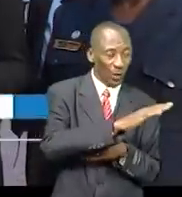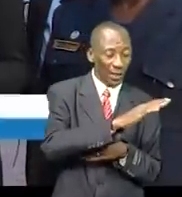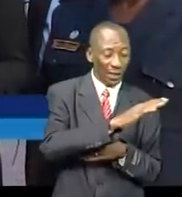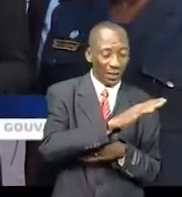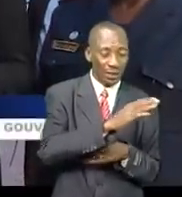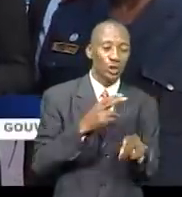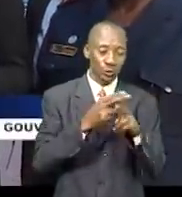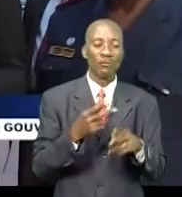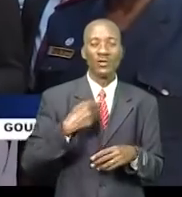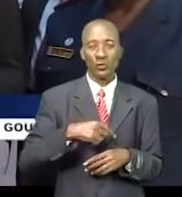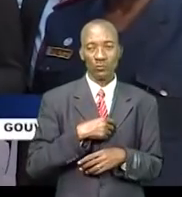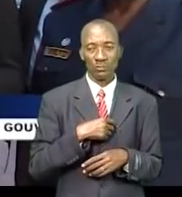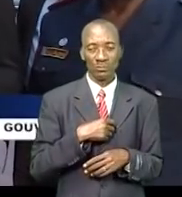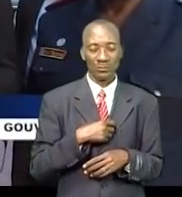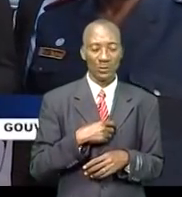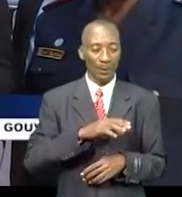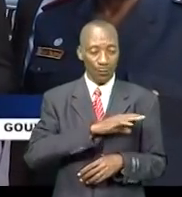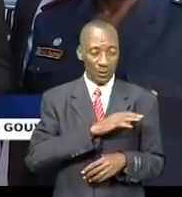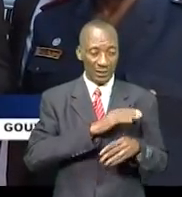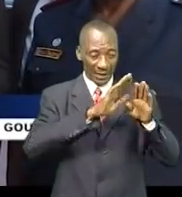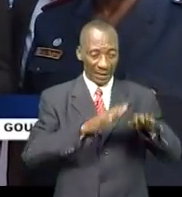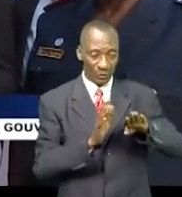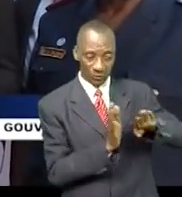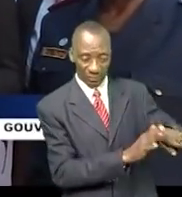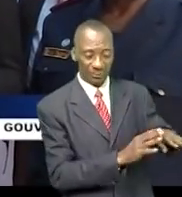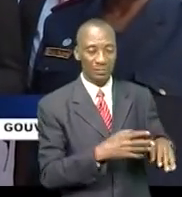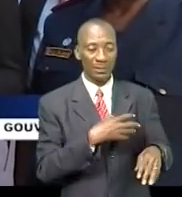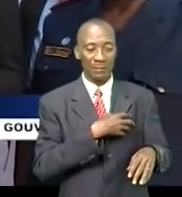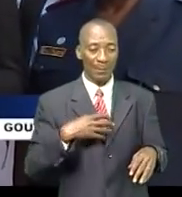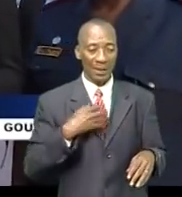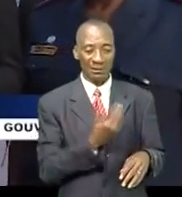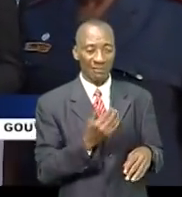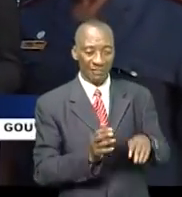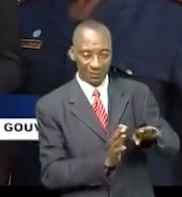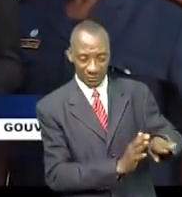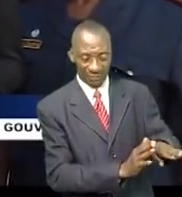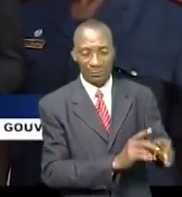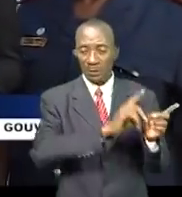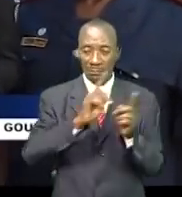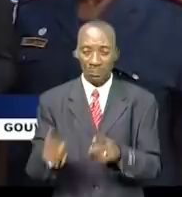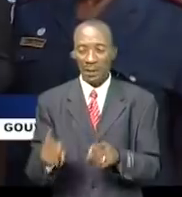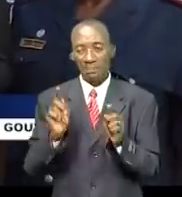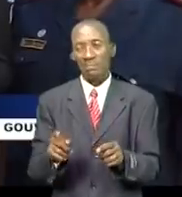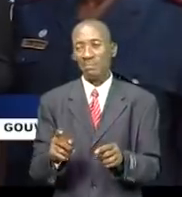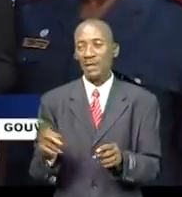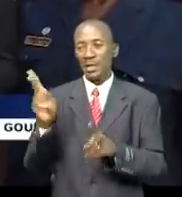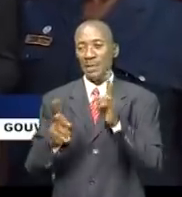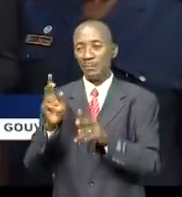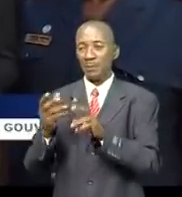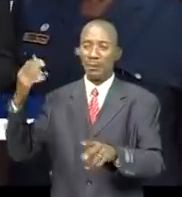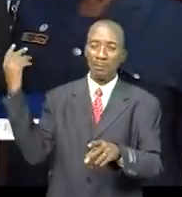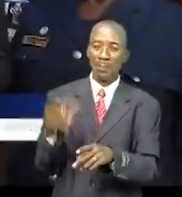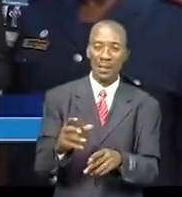sont sortis de la maison, ils ont laissé femmes et enfants subir un tel sort parce qu'ils allaient